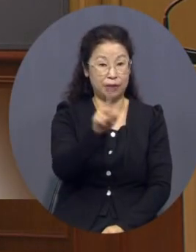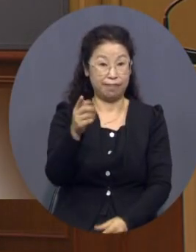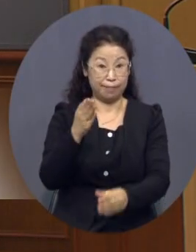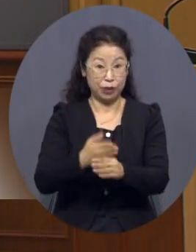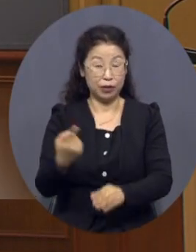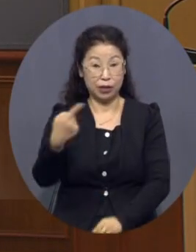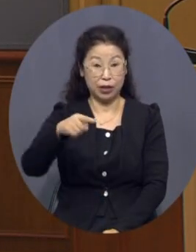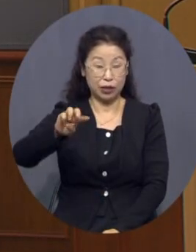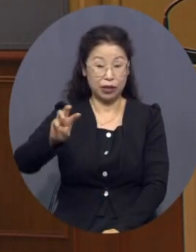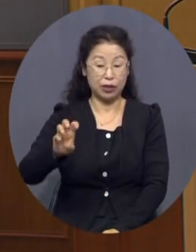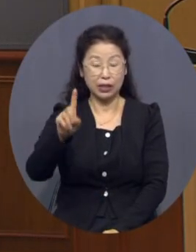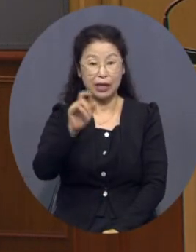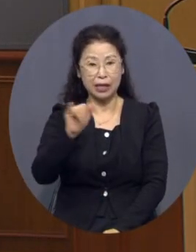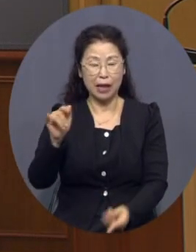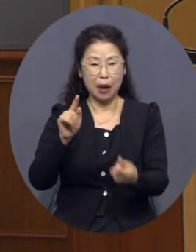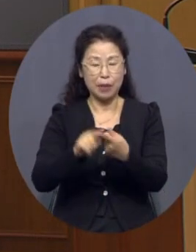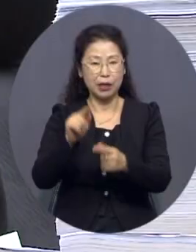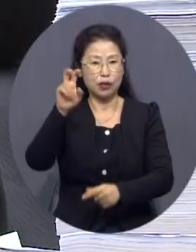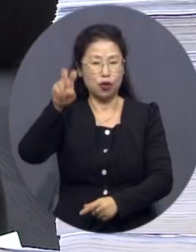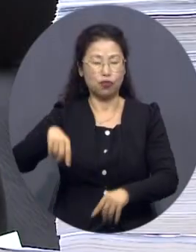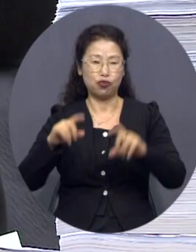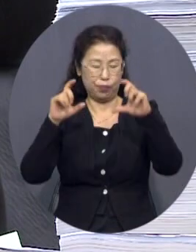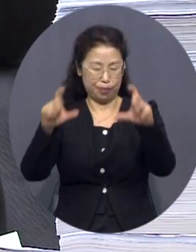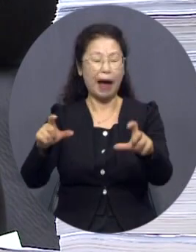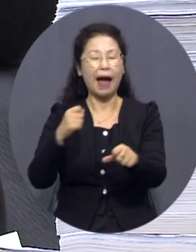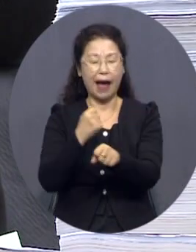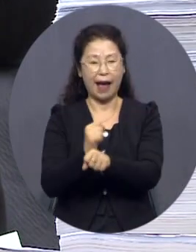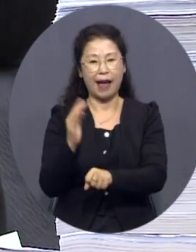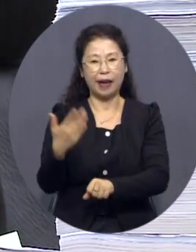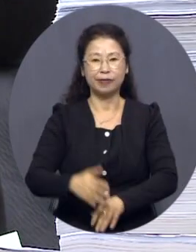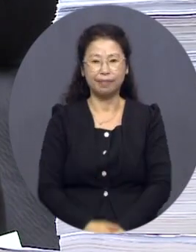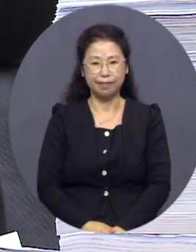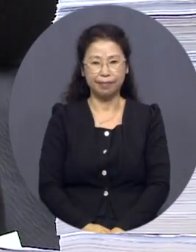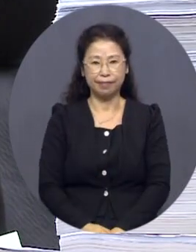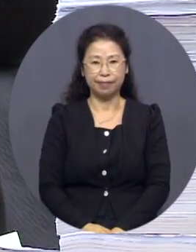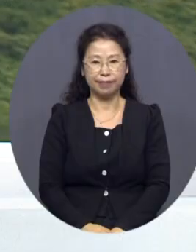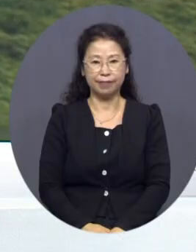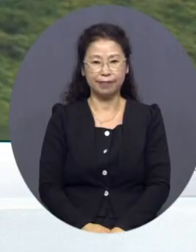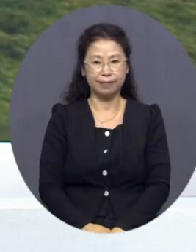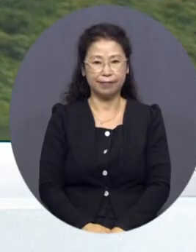가운데 1,031명이 무죄를 선고받았습니다.